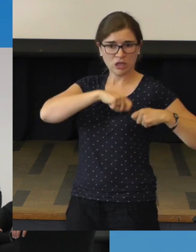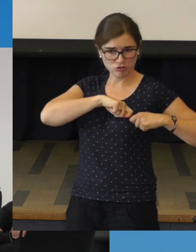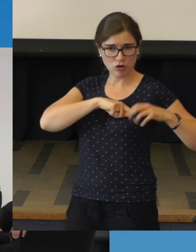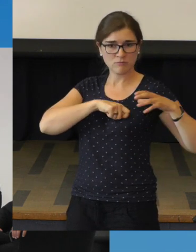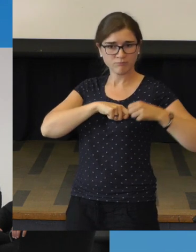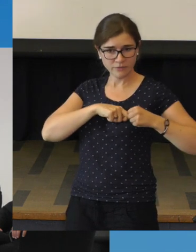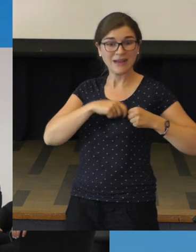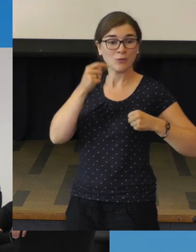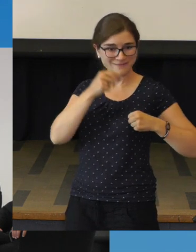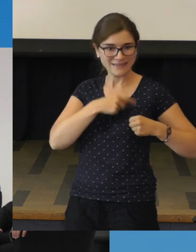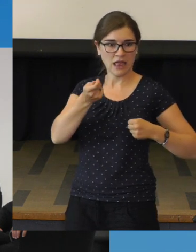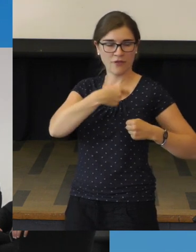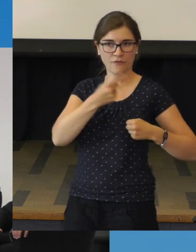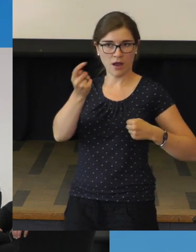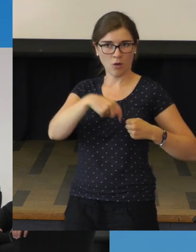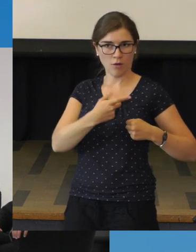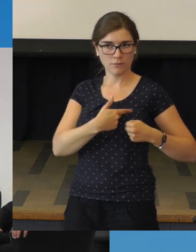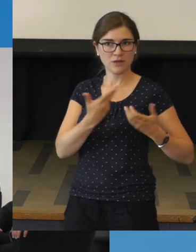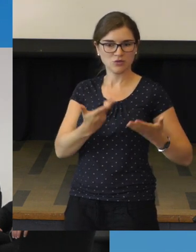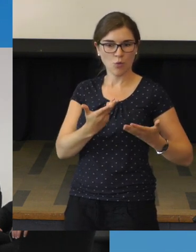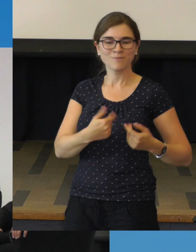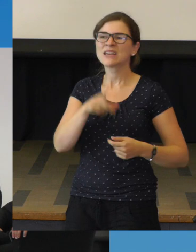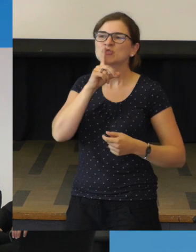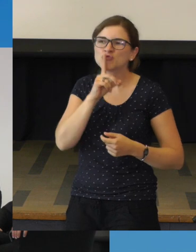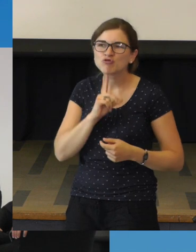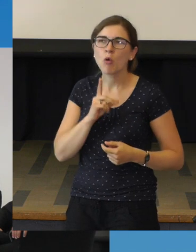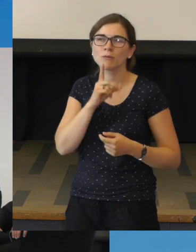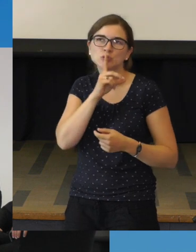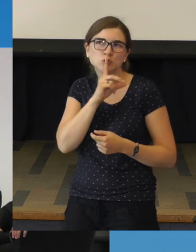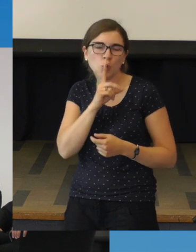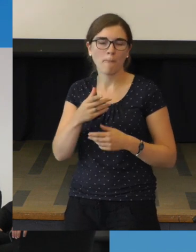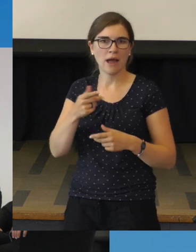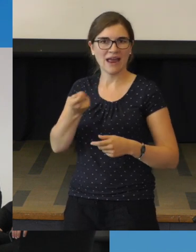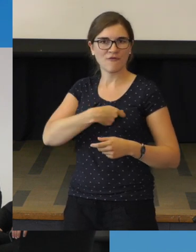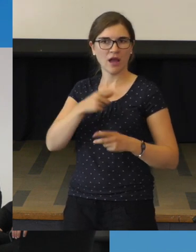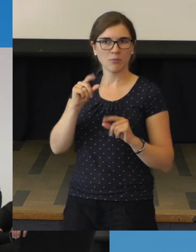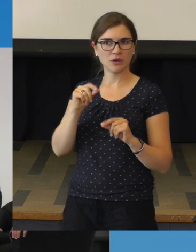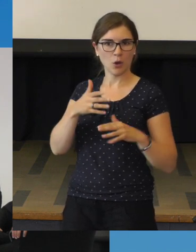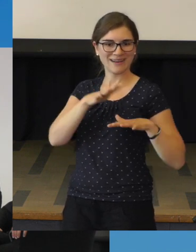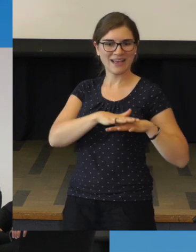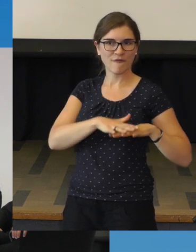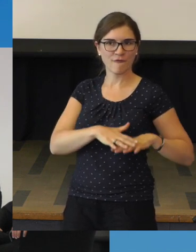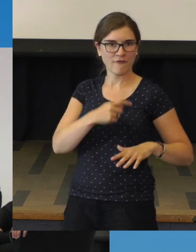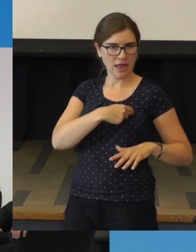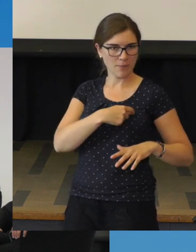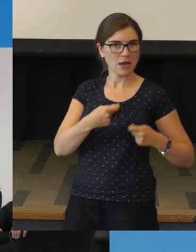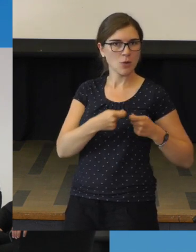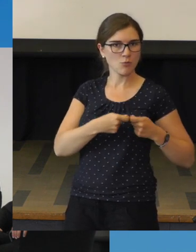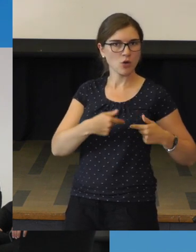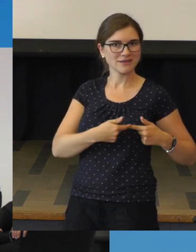hat? Ja, das stummer ist so. Infarkt bedeutet ja, dass das Myokardgewebe, das